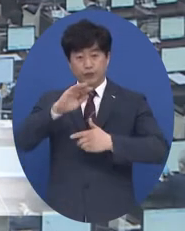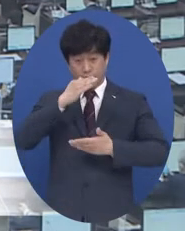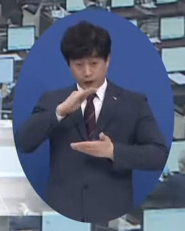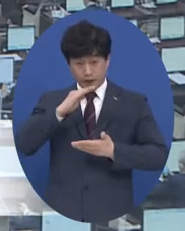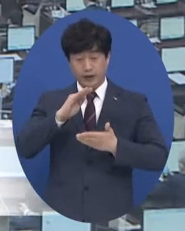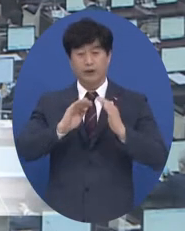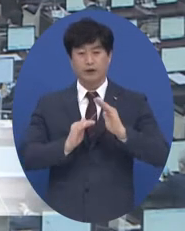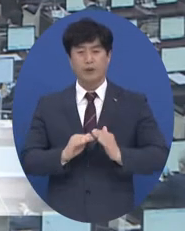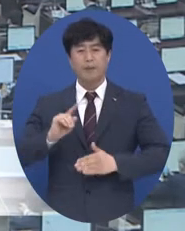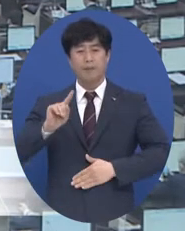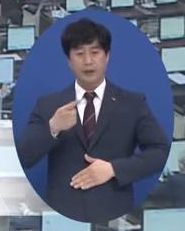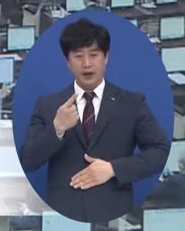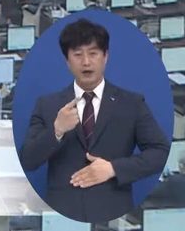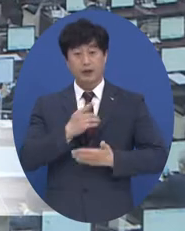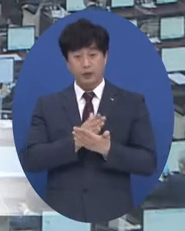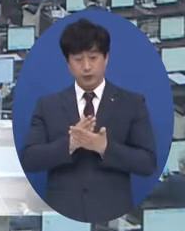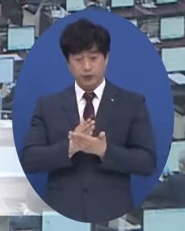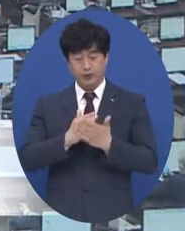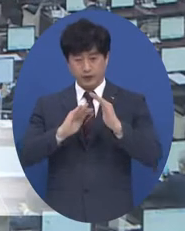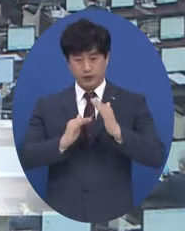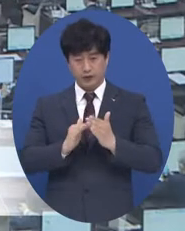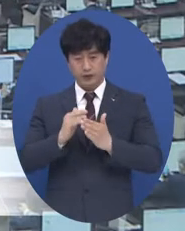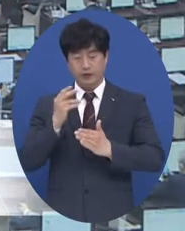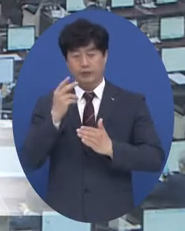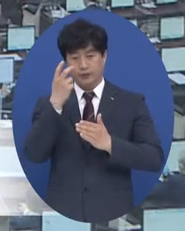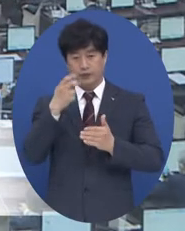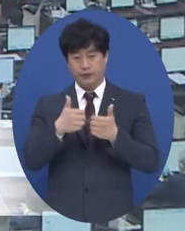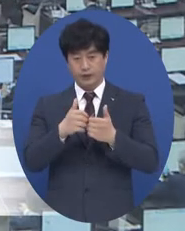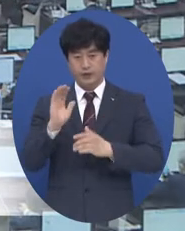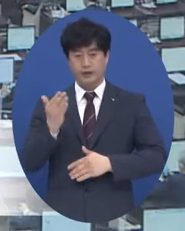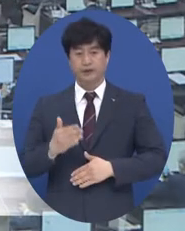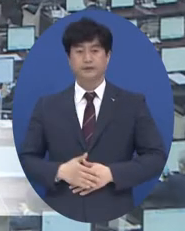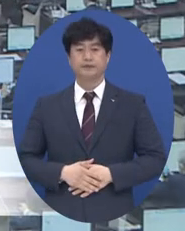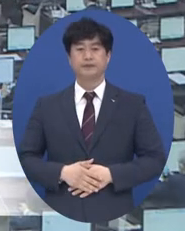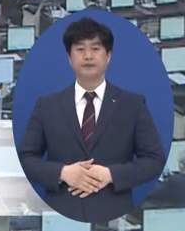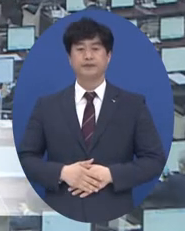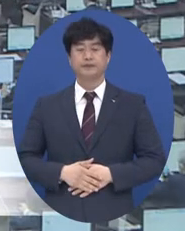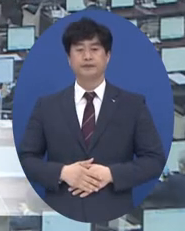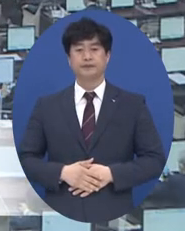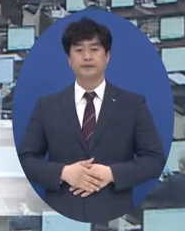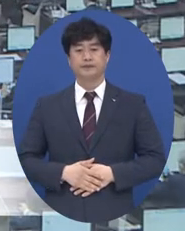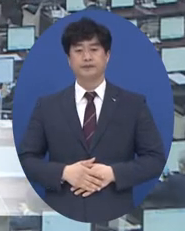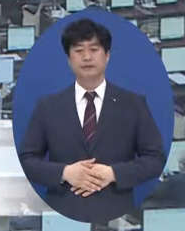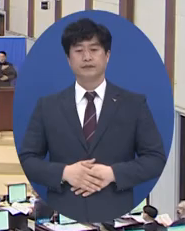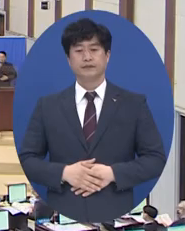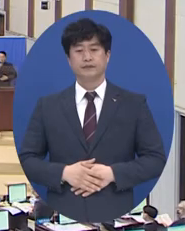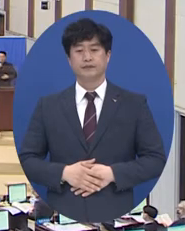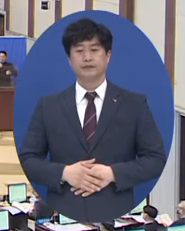예산안 등 100여개 안건을 다룹니다 자세한 내용 최 전 기자가 보도합니다